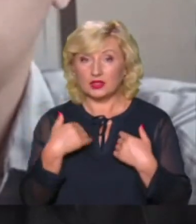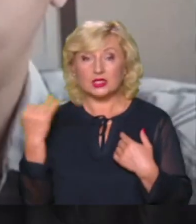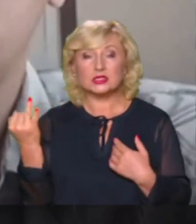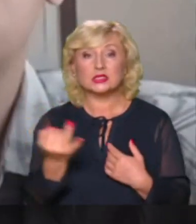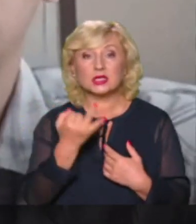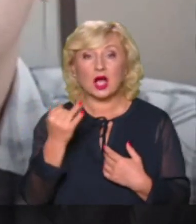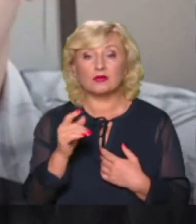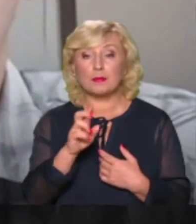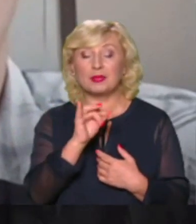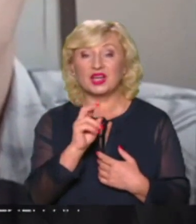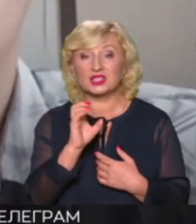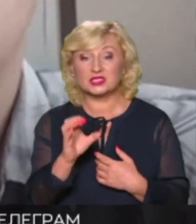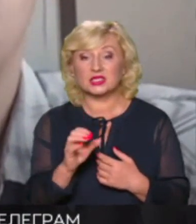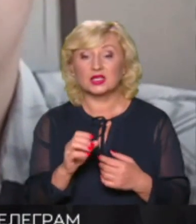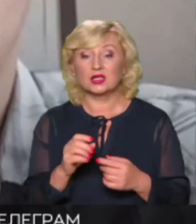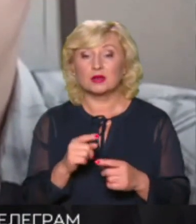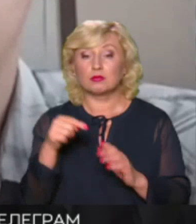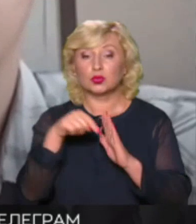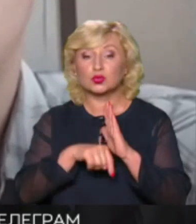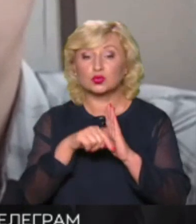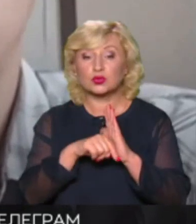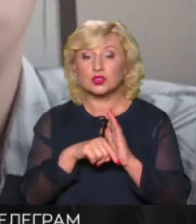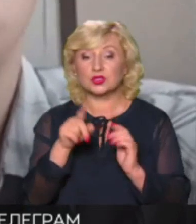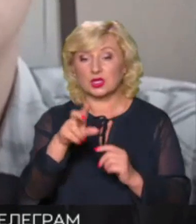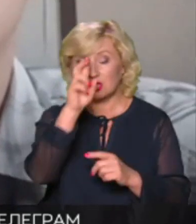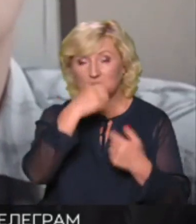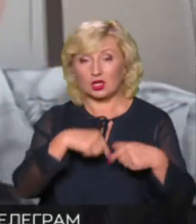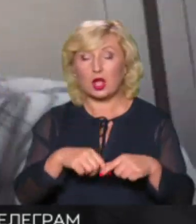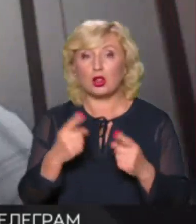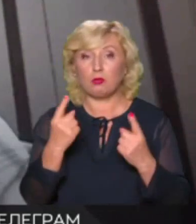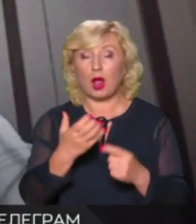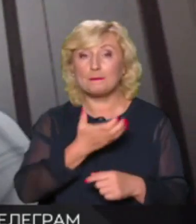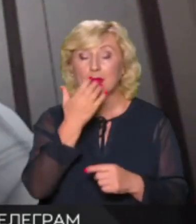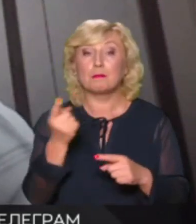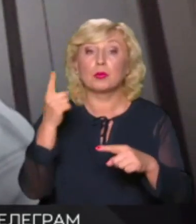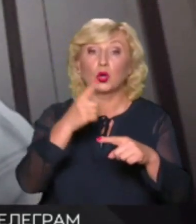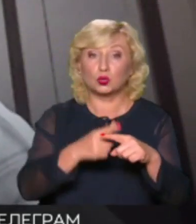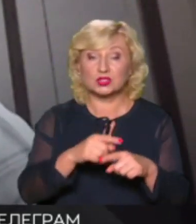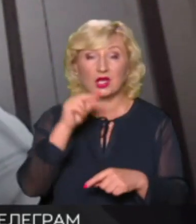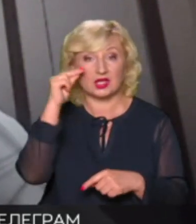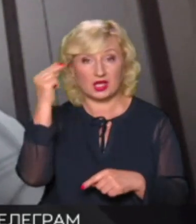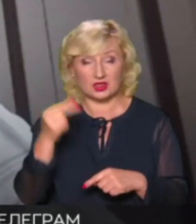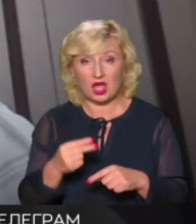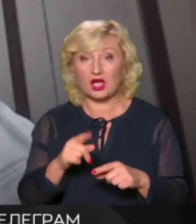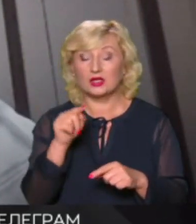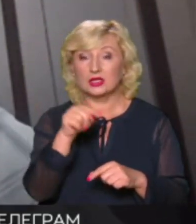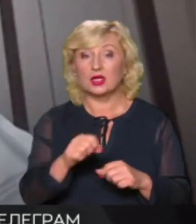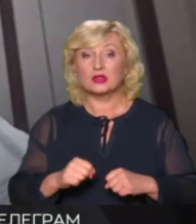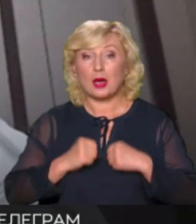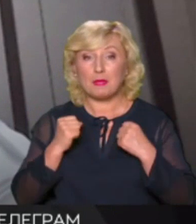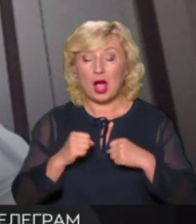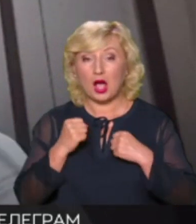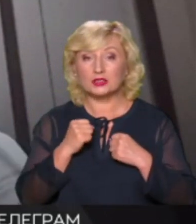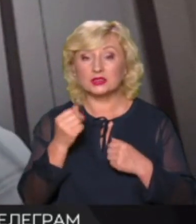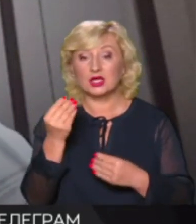що БРІКС, крім Росії, по суті, це ті країни глобального півдня плюс Китай. Це ті держави, які намагаються гратися